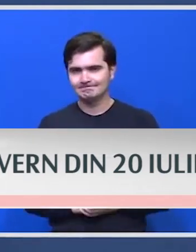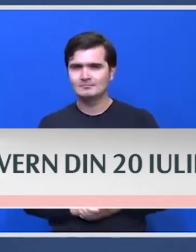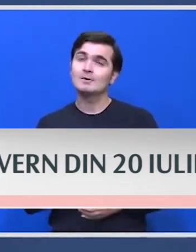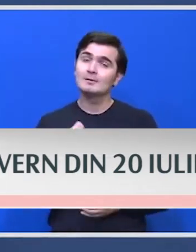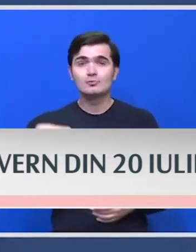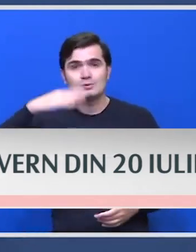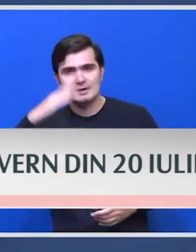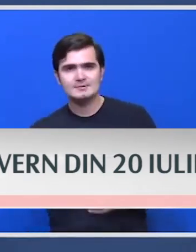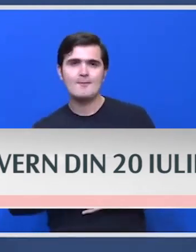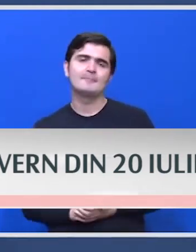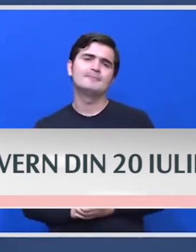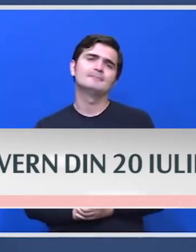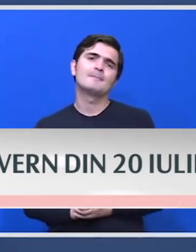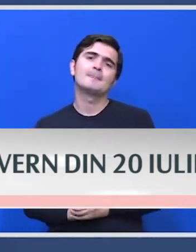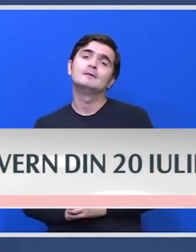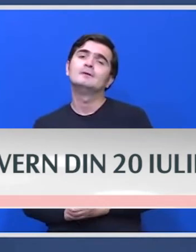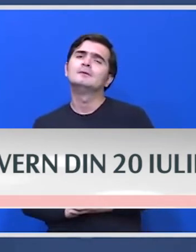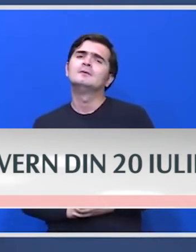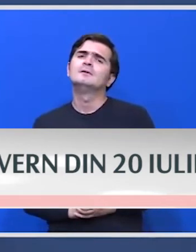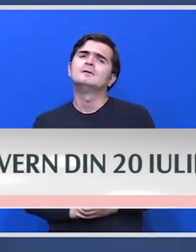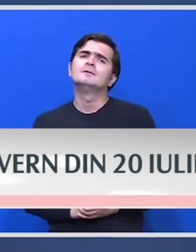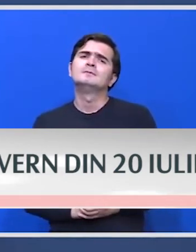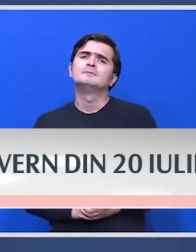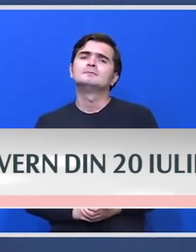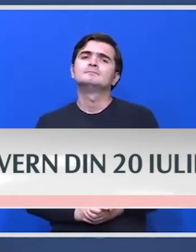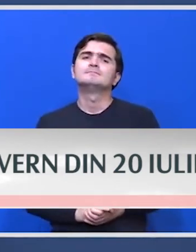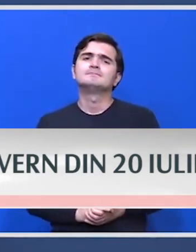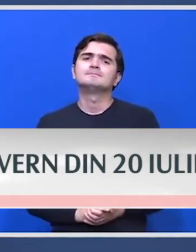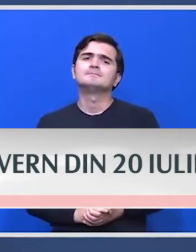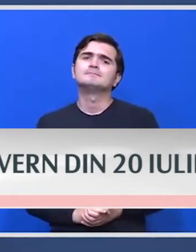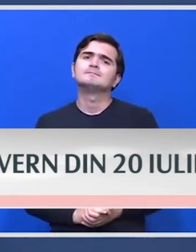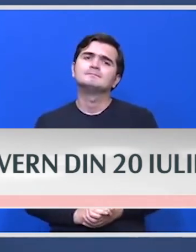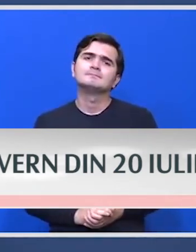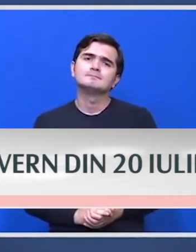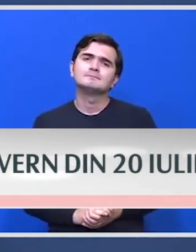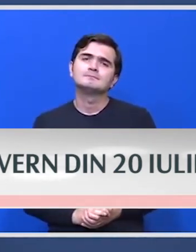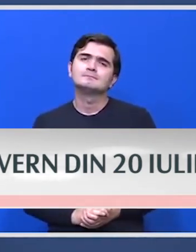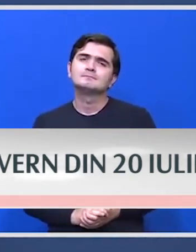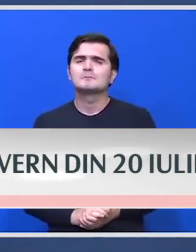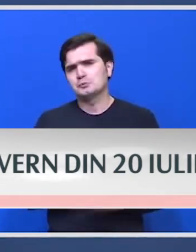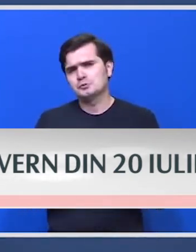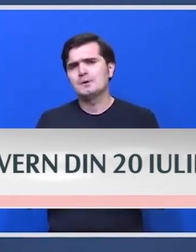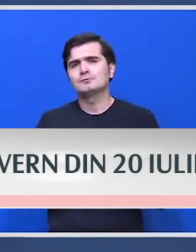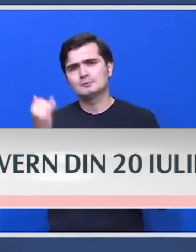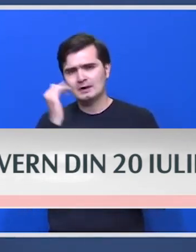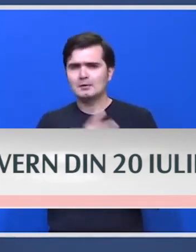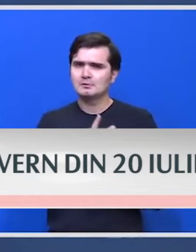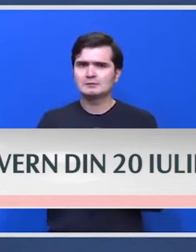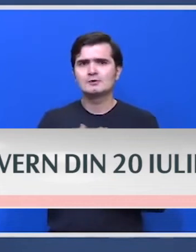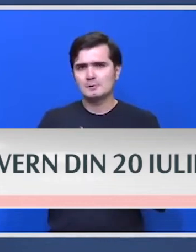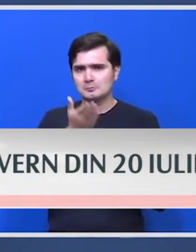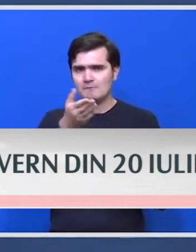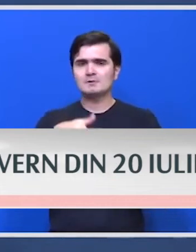Bună ziua, Adrian Vasilache de la Hot News. Domnule Burduja și pentru domnul Cărbunaru sunt